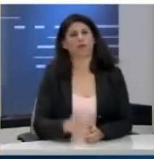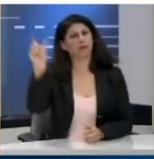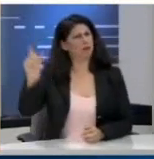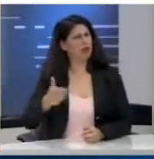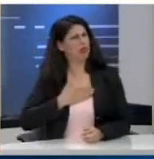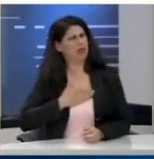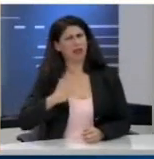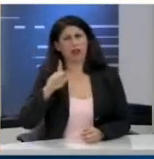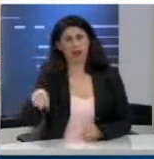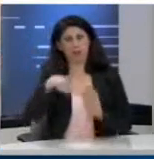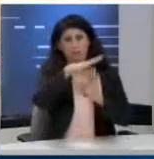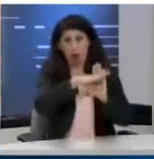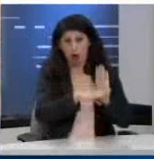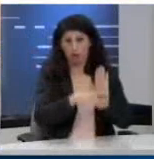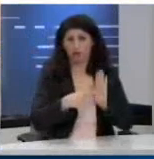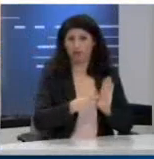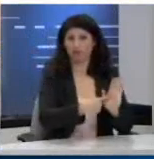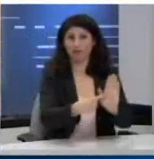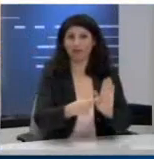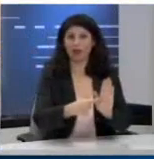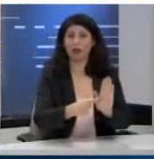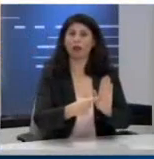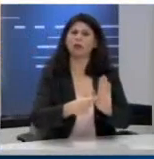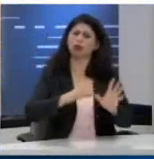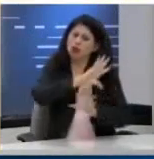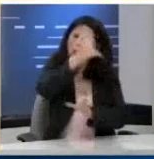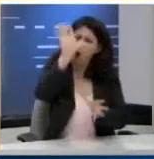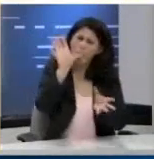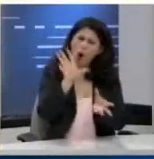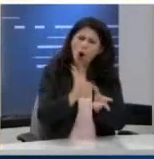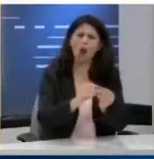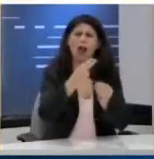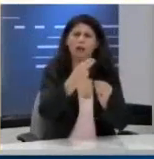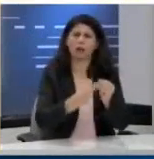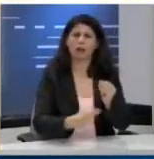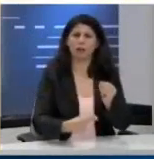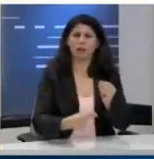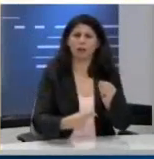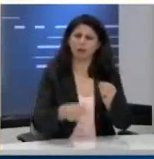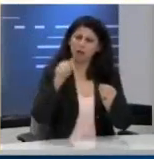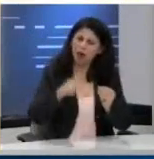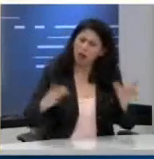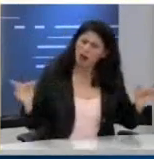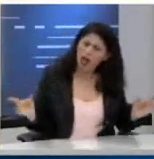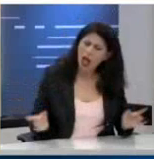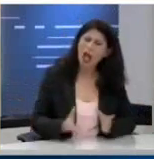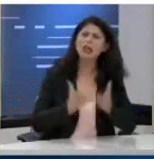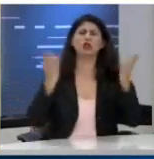να φανερώσει αυτό το πρόγραμμα και αυτό το σχέδιο μια εφόλητη σύλληψη αντιπαράθεσης, να αντιπαρατεθούμε εδώ έστω, στη